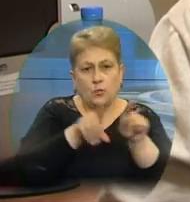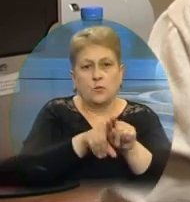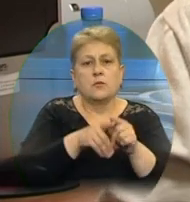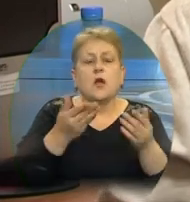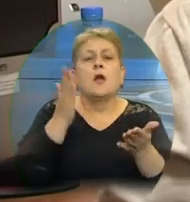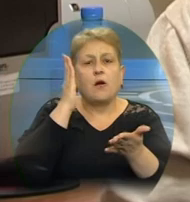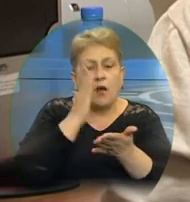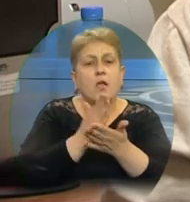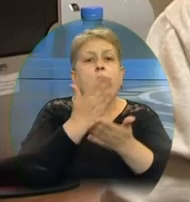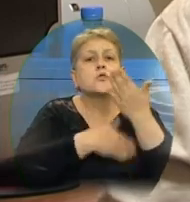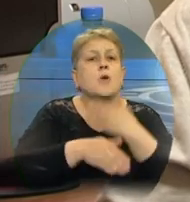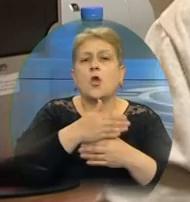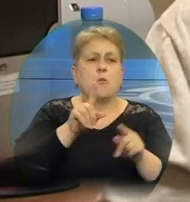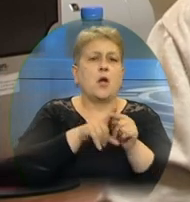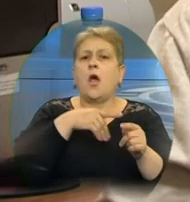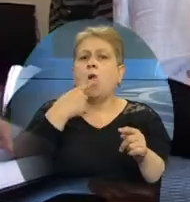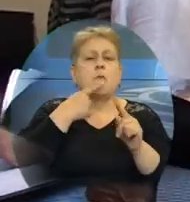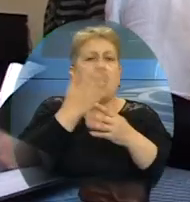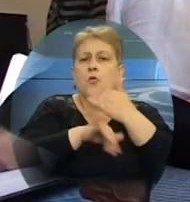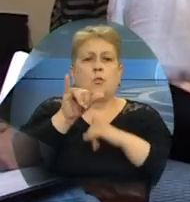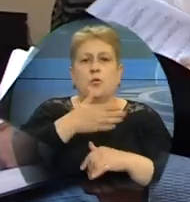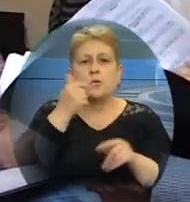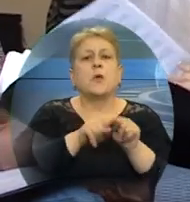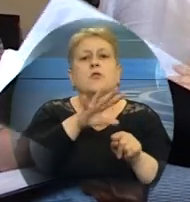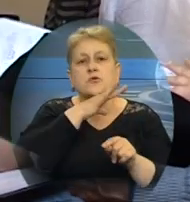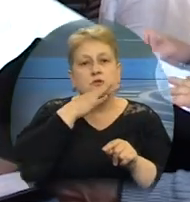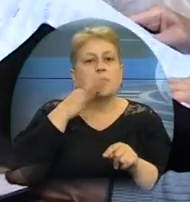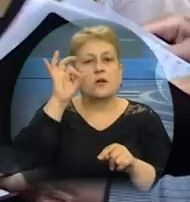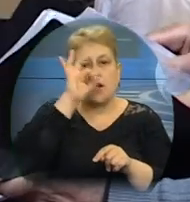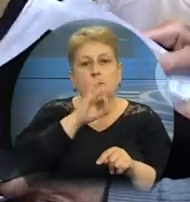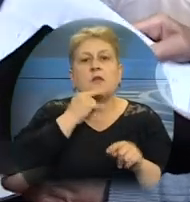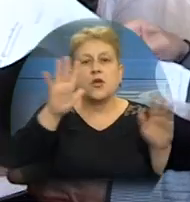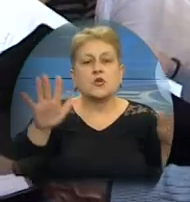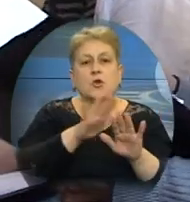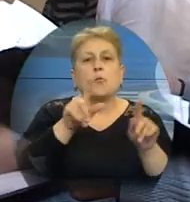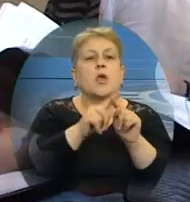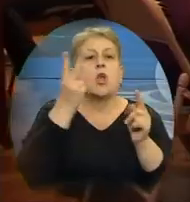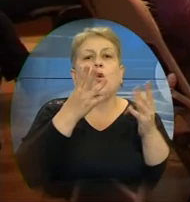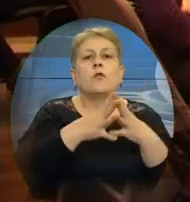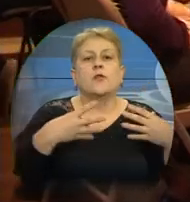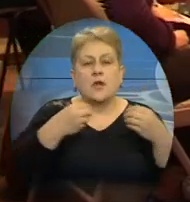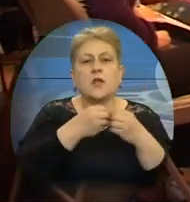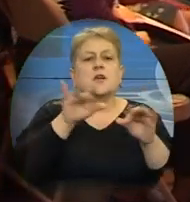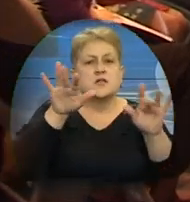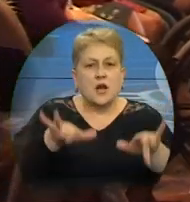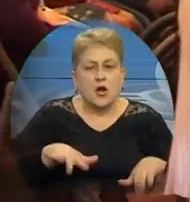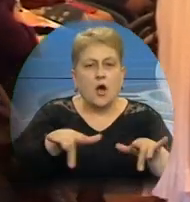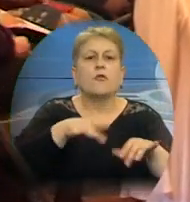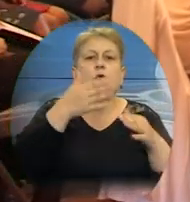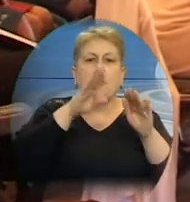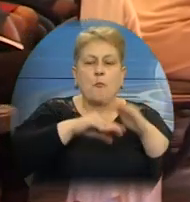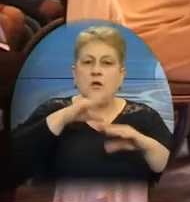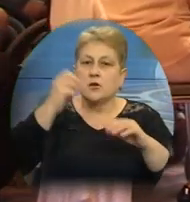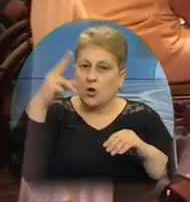տեսնում ենք, կան նաեւ հաշմանդամություն չունեցող երկիչներ։ Շատերի համար երգչախումբը դարձել է երկրորդ ընտանիք, ծրագրավորողի մասնագիտությունը